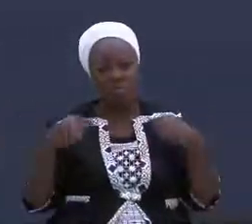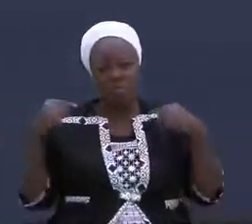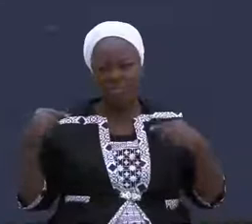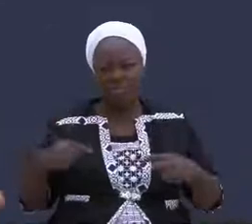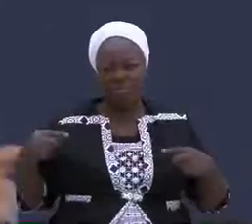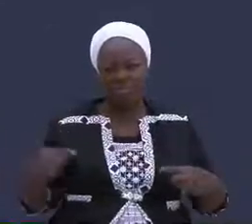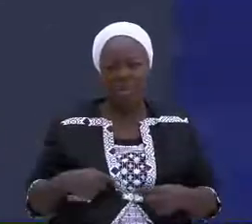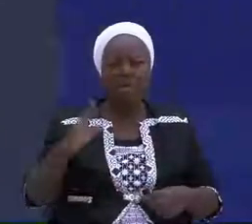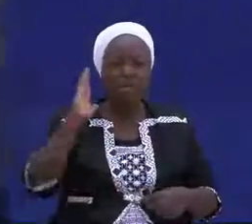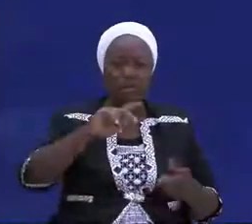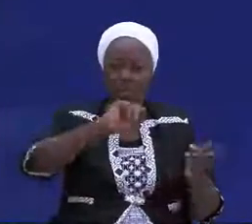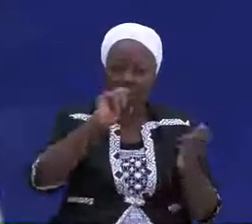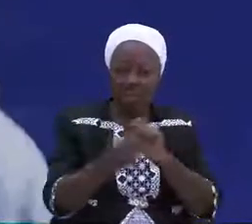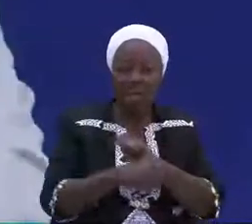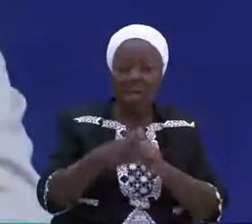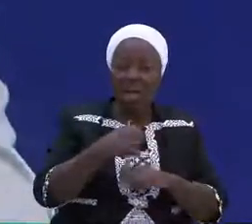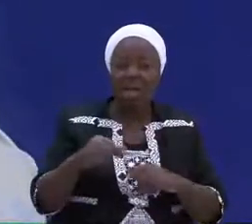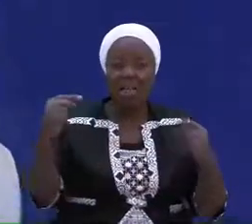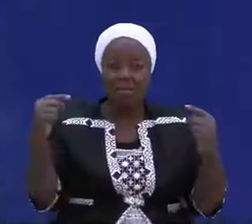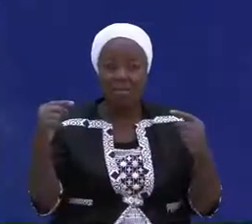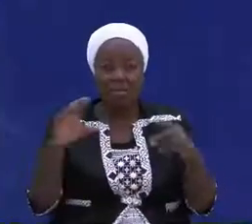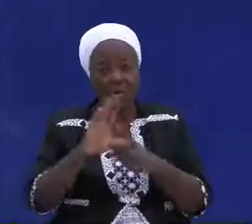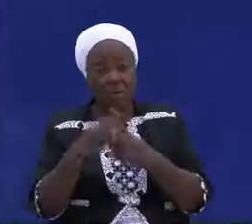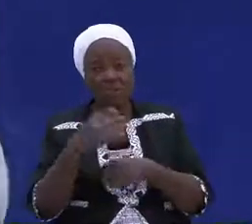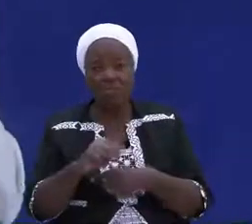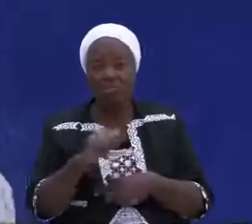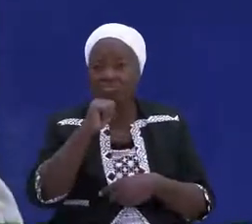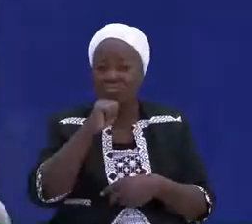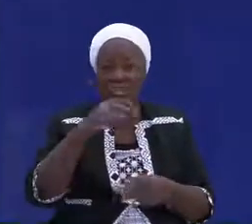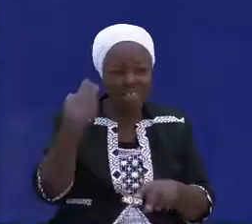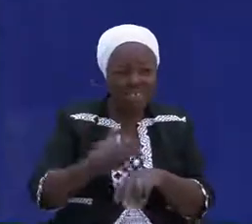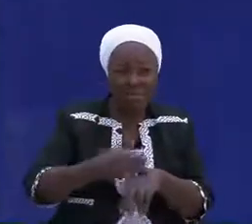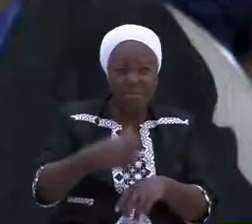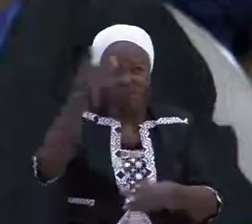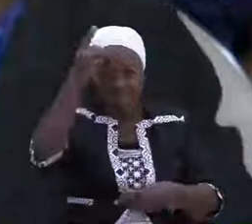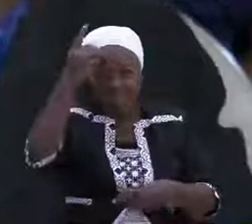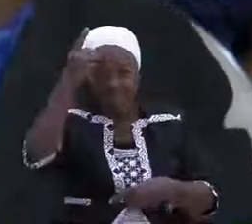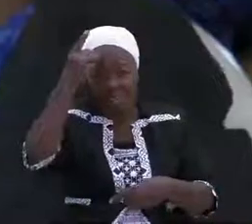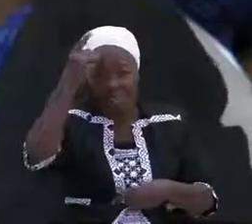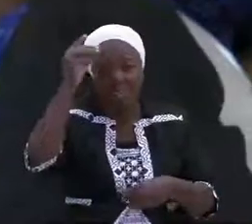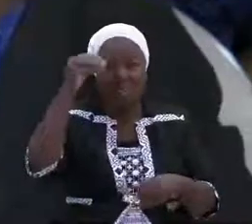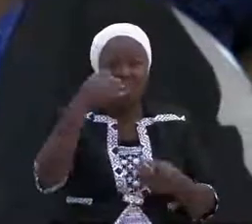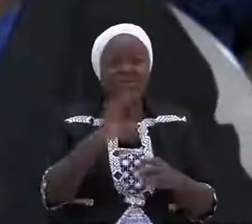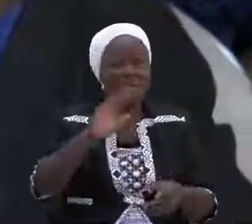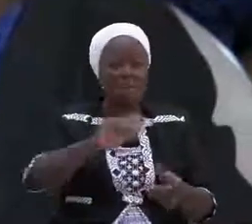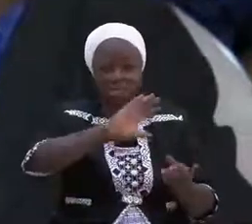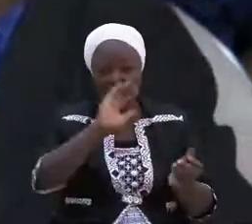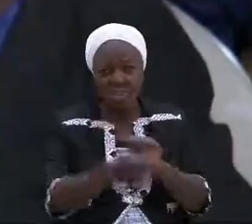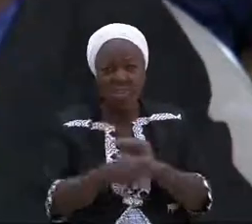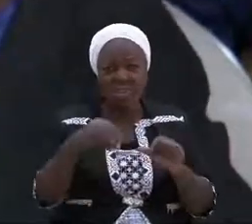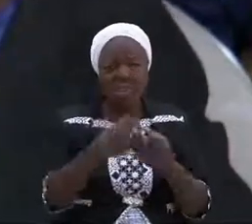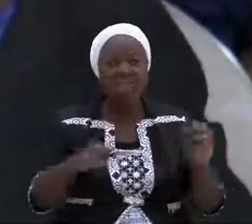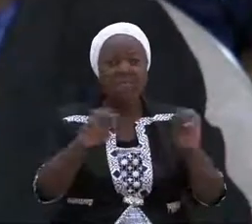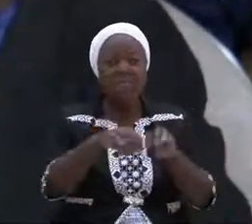va changer. Et ton état de maladie incurable va changer, même dans ton corps ce soir,